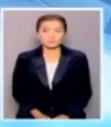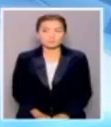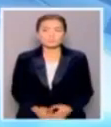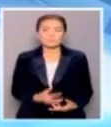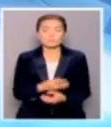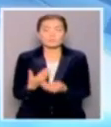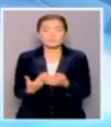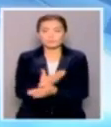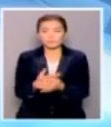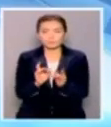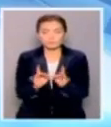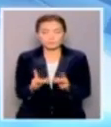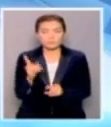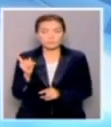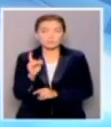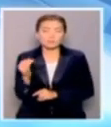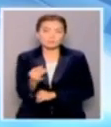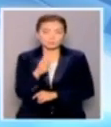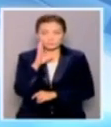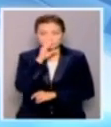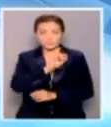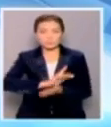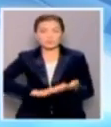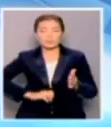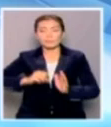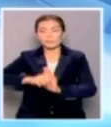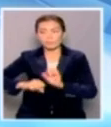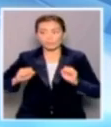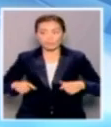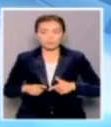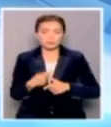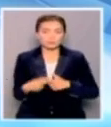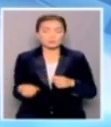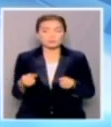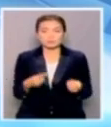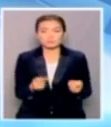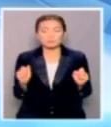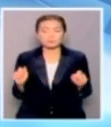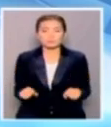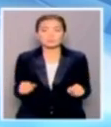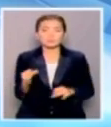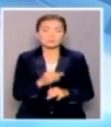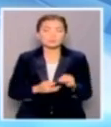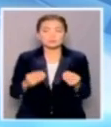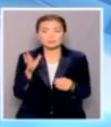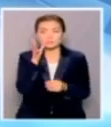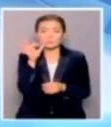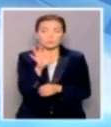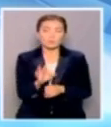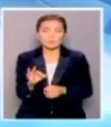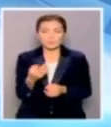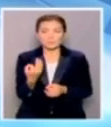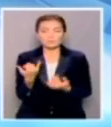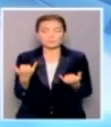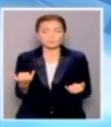Жаңалықтарымыз жалғастырамыз. Әуелі қызға да, кейін өлтіреді. Болмаса қаңғытып жібере салады. Әңгіме жеті қазынаның бірі саналған,